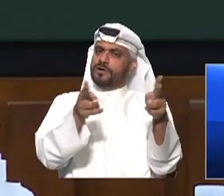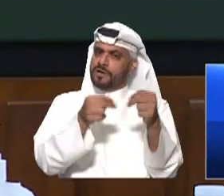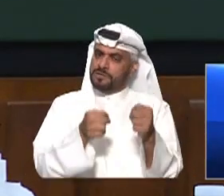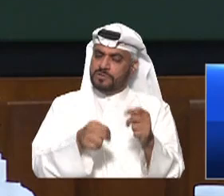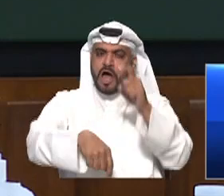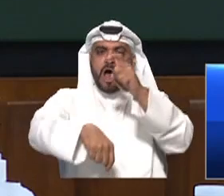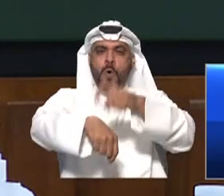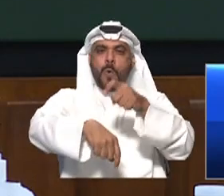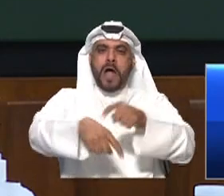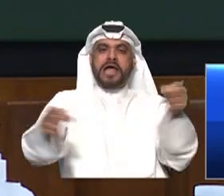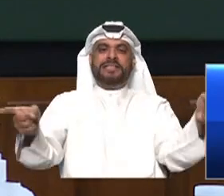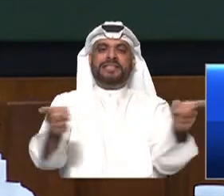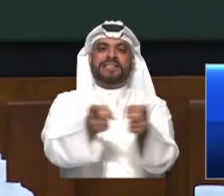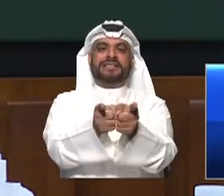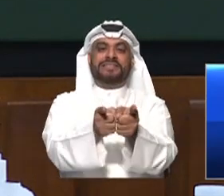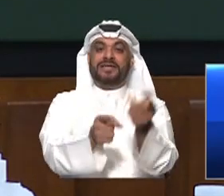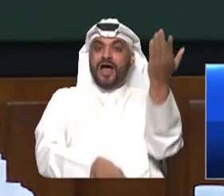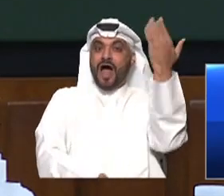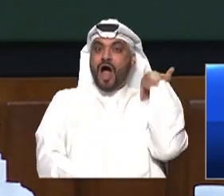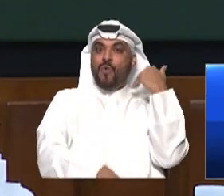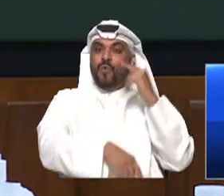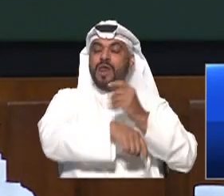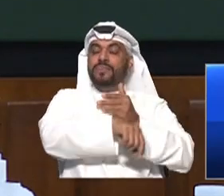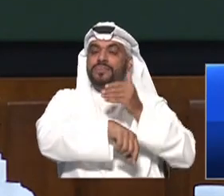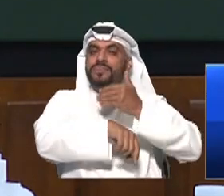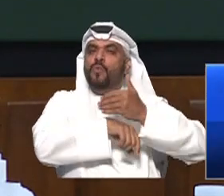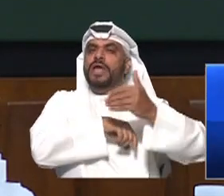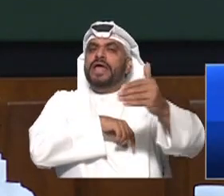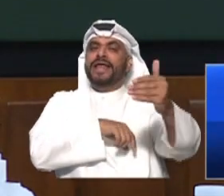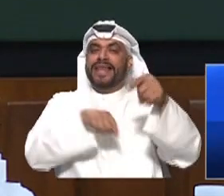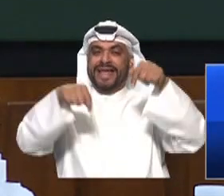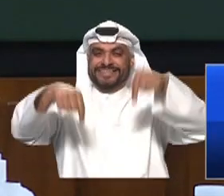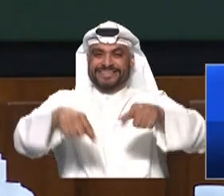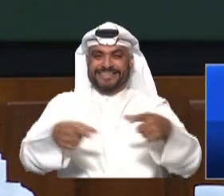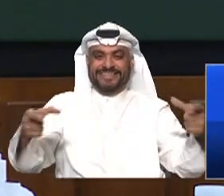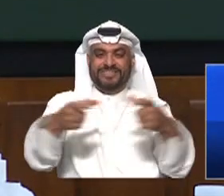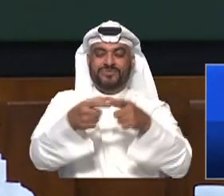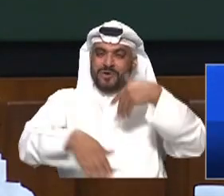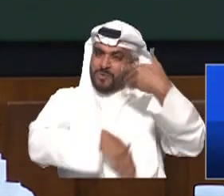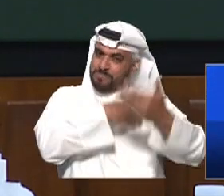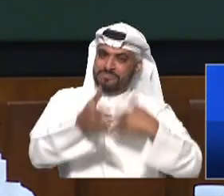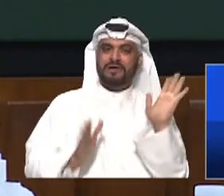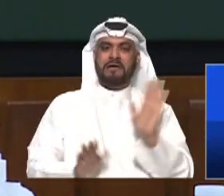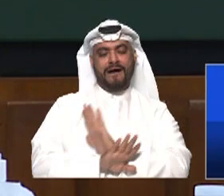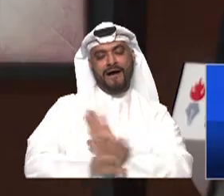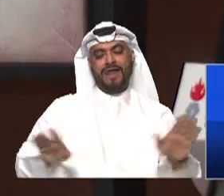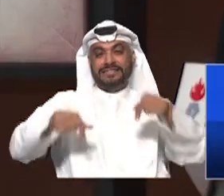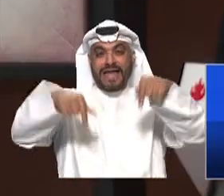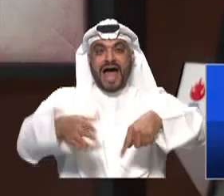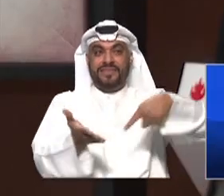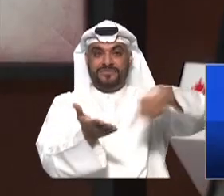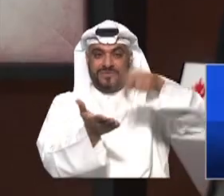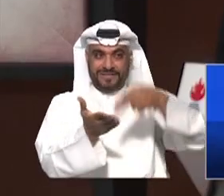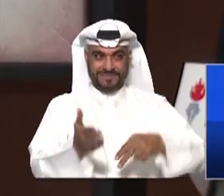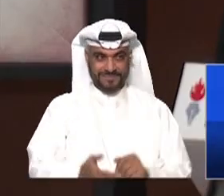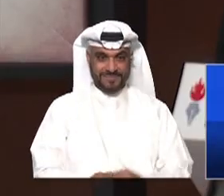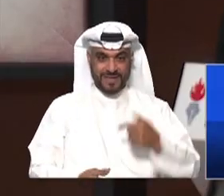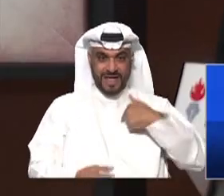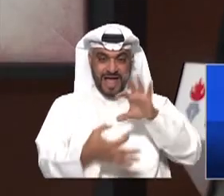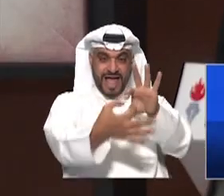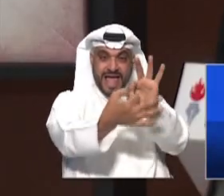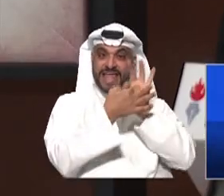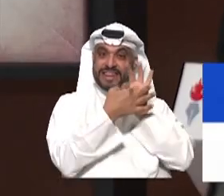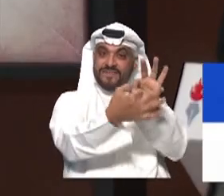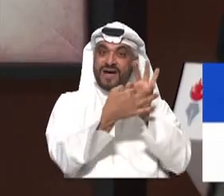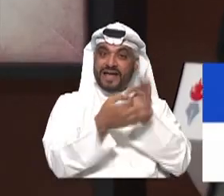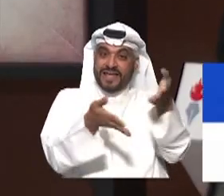المدة ويكون هناك ما سيعرض على المجلس يكون هناك جاهز لاتخاذ القرار للسادة الأعضاء. الهدف من هذه الاتفاقية طبعا